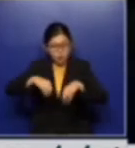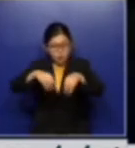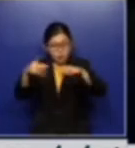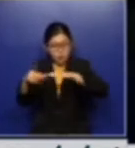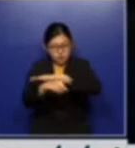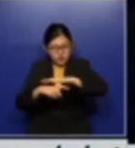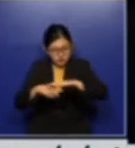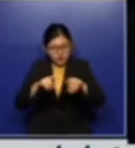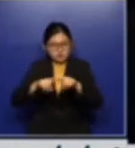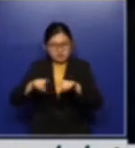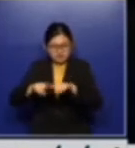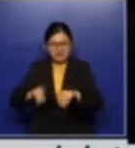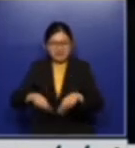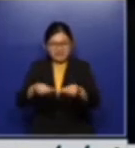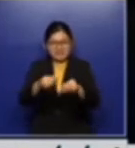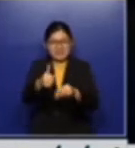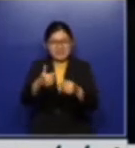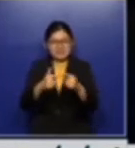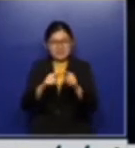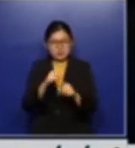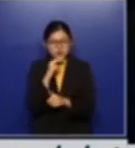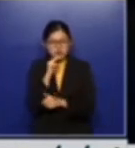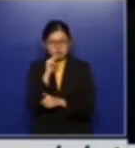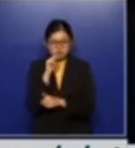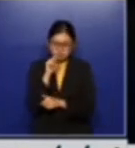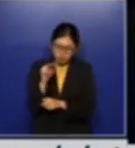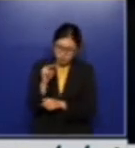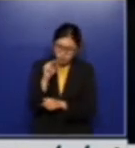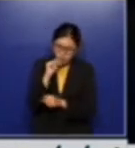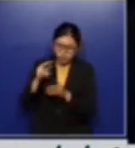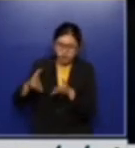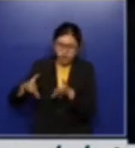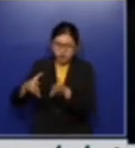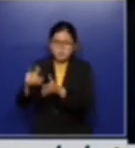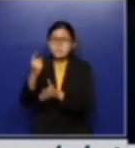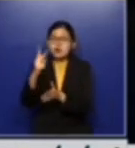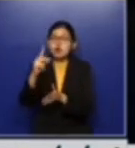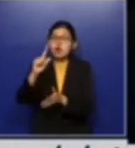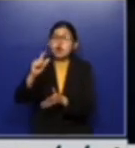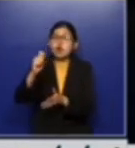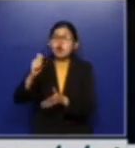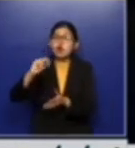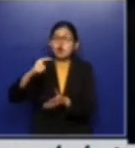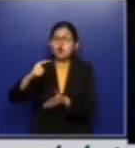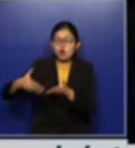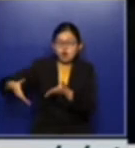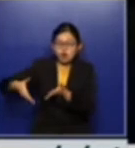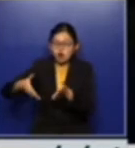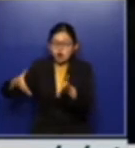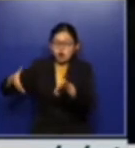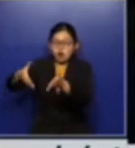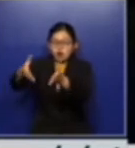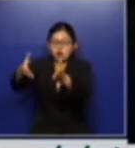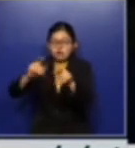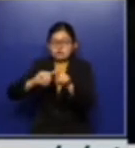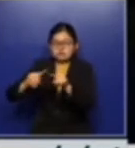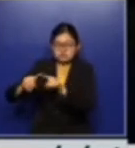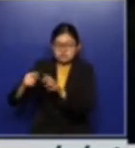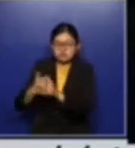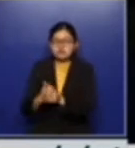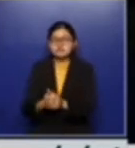างแต่พอหันไปดูคูคลองของซอยคลองระบายน้ำของชลประทานไม่ว่าจะเป็นคล